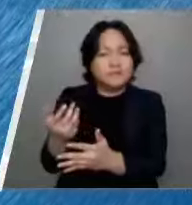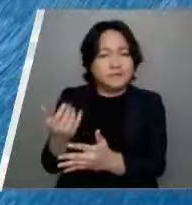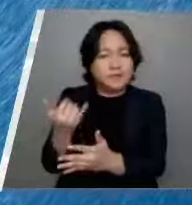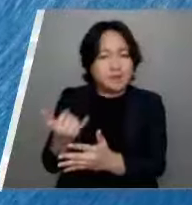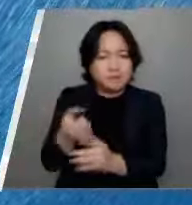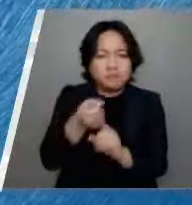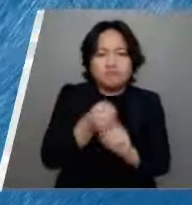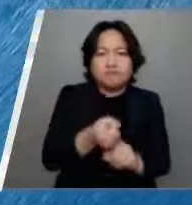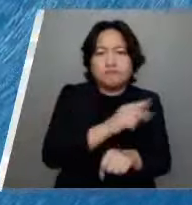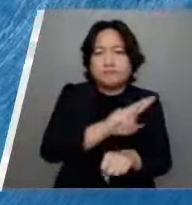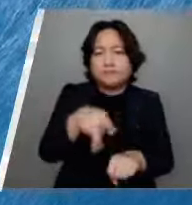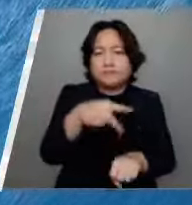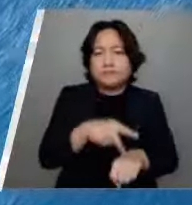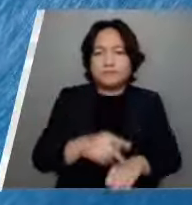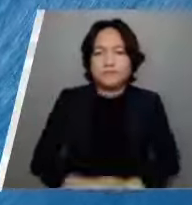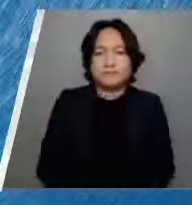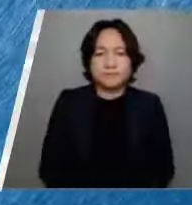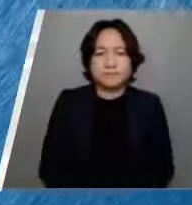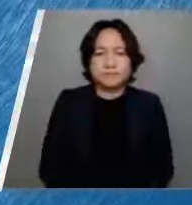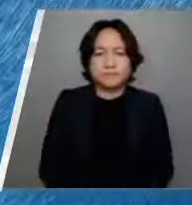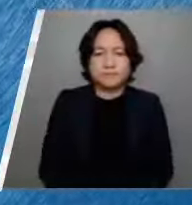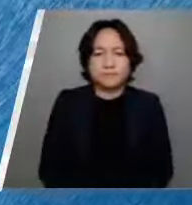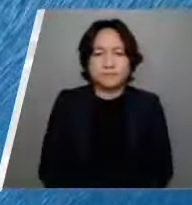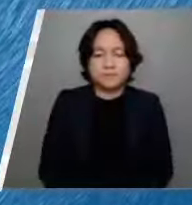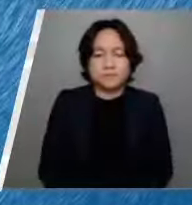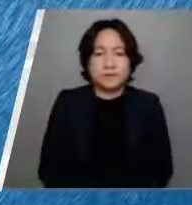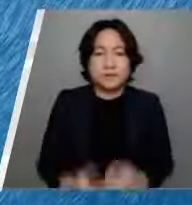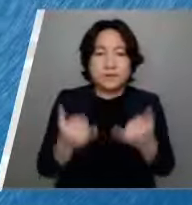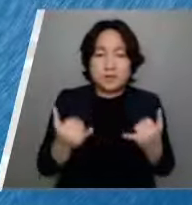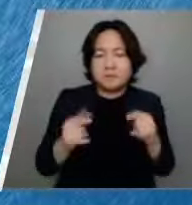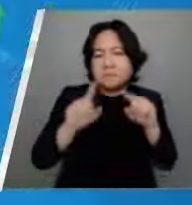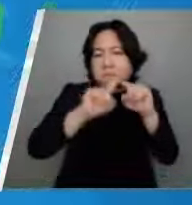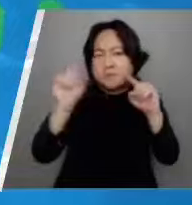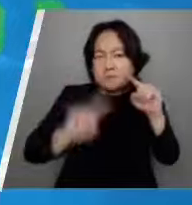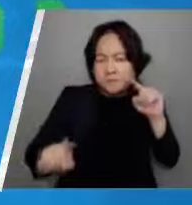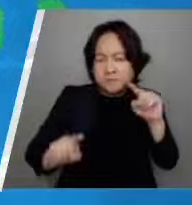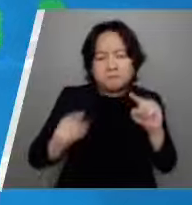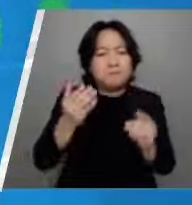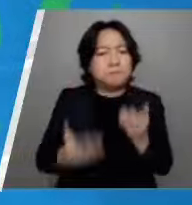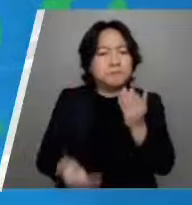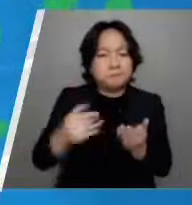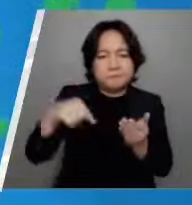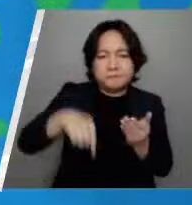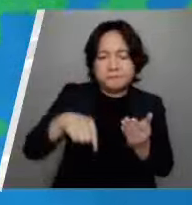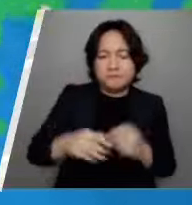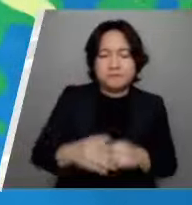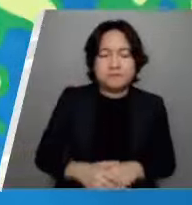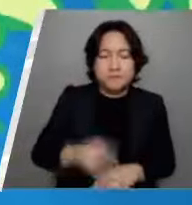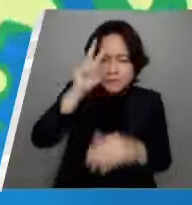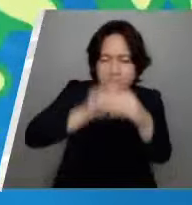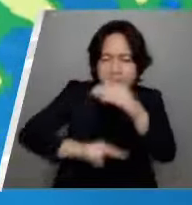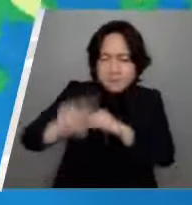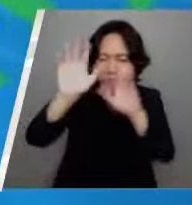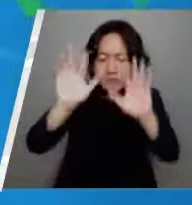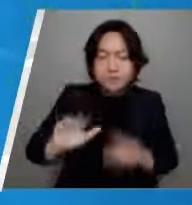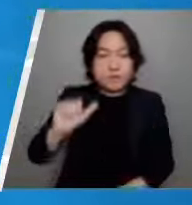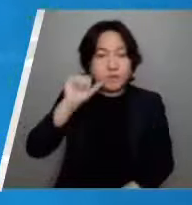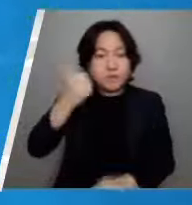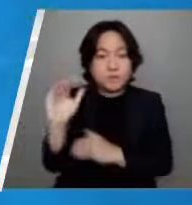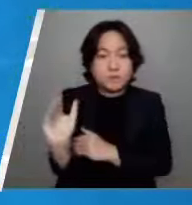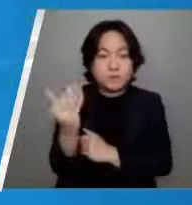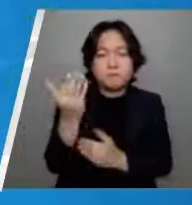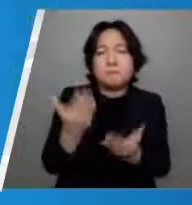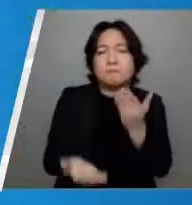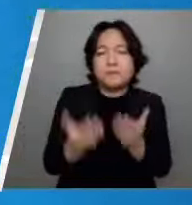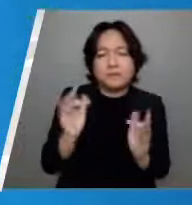bansa. Asahan din ang mga localized thunderstorm. Base sa datos ng Metro Weather, umaga pa lang bukas, posibleng light to